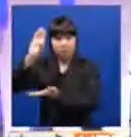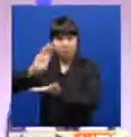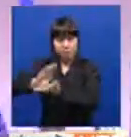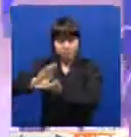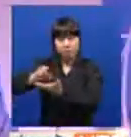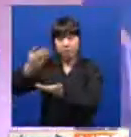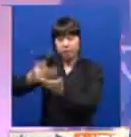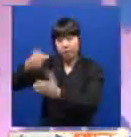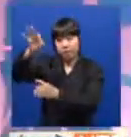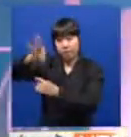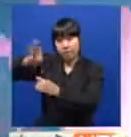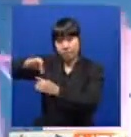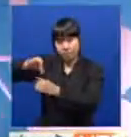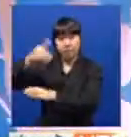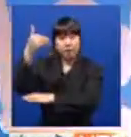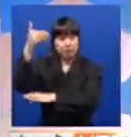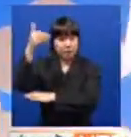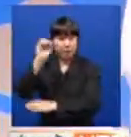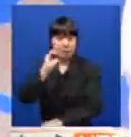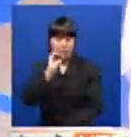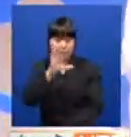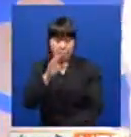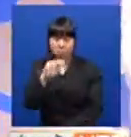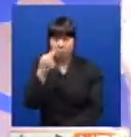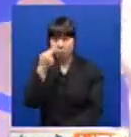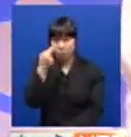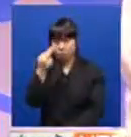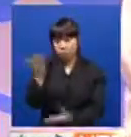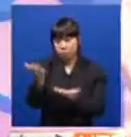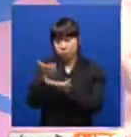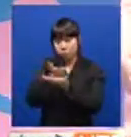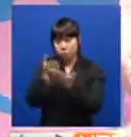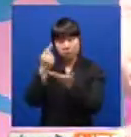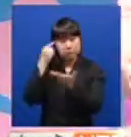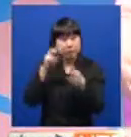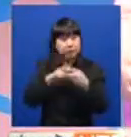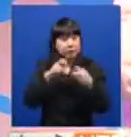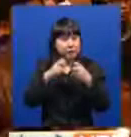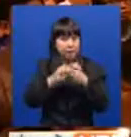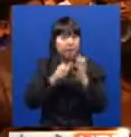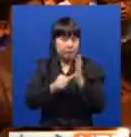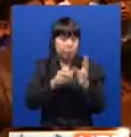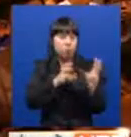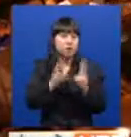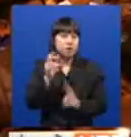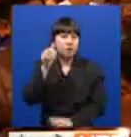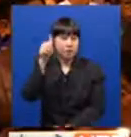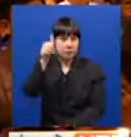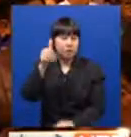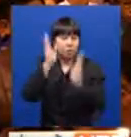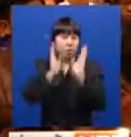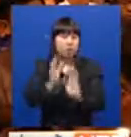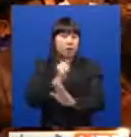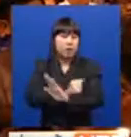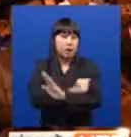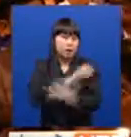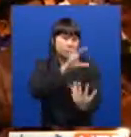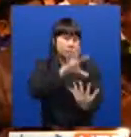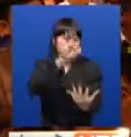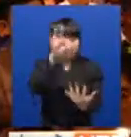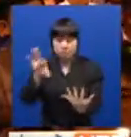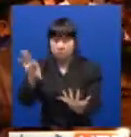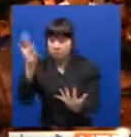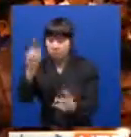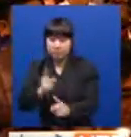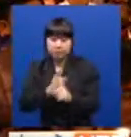ุนการออมแห่งชาติโดยบอกวามีการหาหรือร่วมกันแล้วกหาทางออกได้แล้วโดยรายงานสามารถเลือกได้ค่ะว่าจะใช